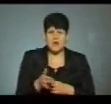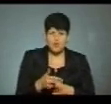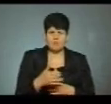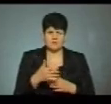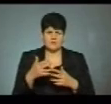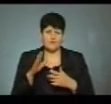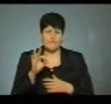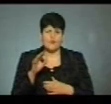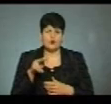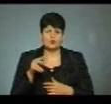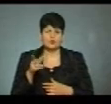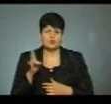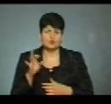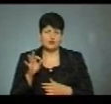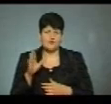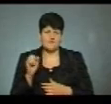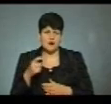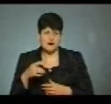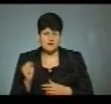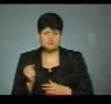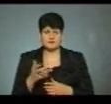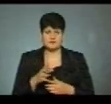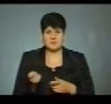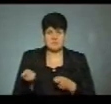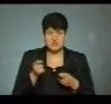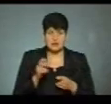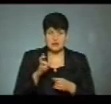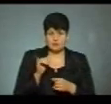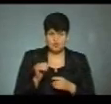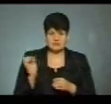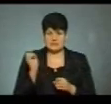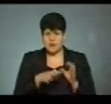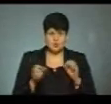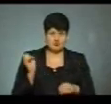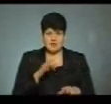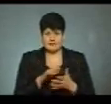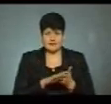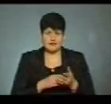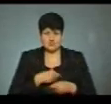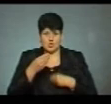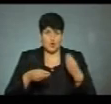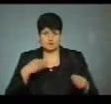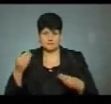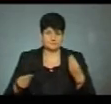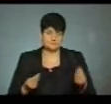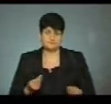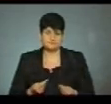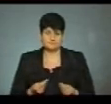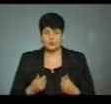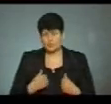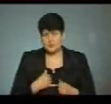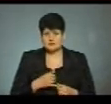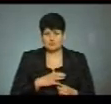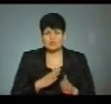по Волновасі. Розкрили, ми приїжджали тільки бусом, то загружувались і далі хлопцям розвозили. О, у нас там була